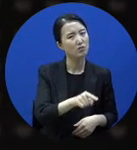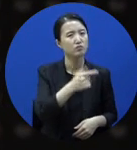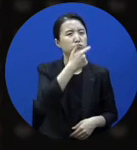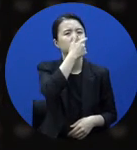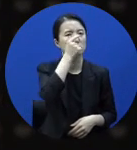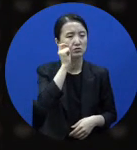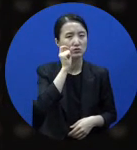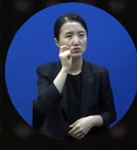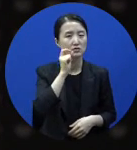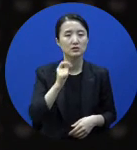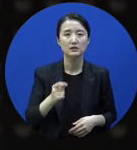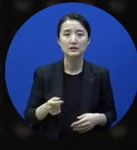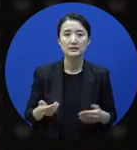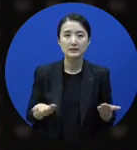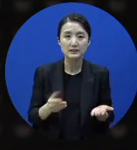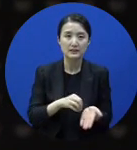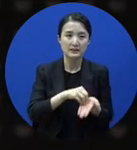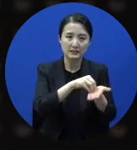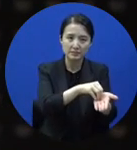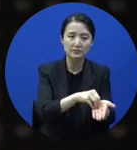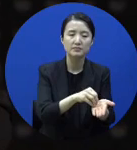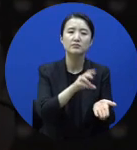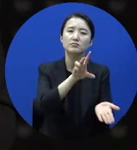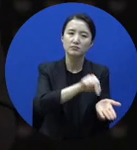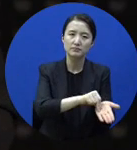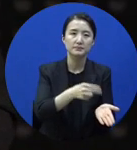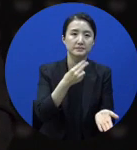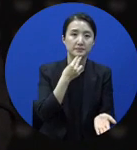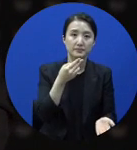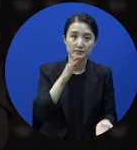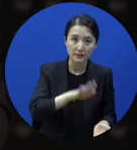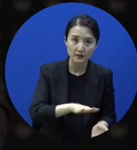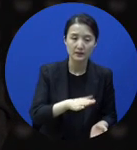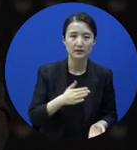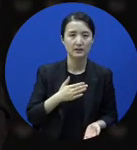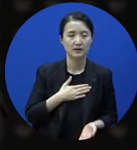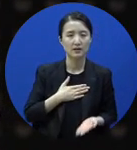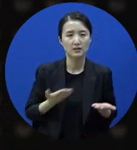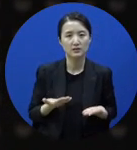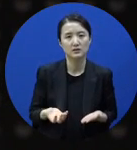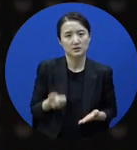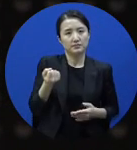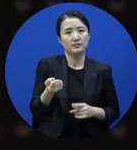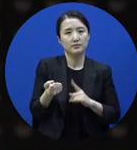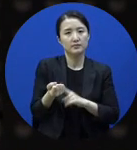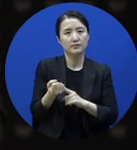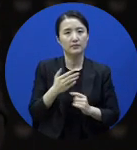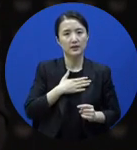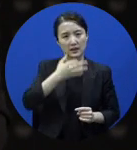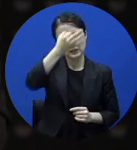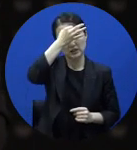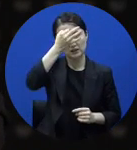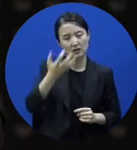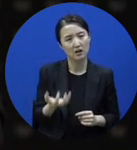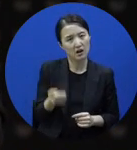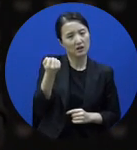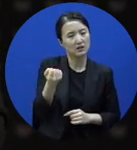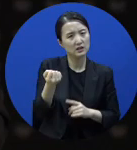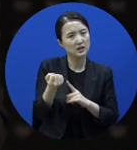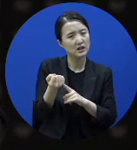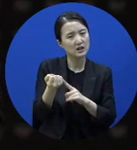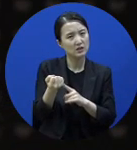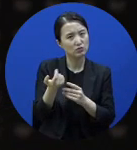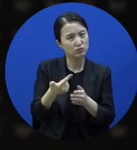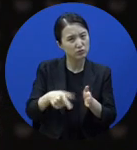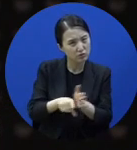사람입니다. 우연하게 12년 전에 미리 어떤 그 좀 70하고 80대 때 무엇을 할 것인가